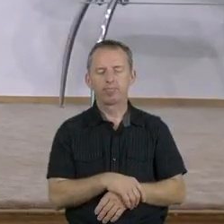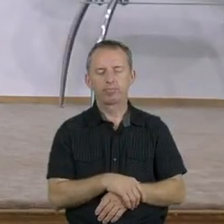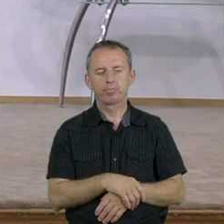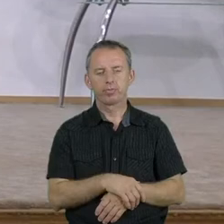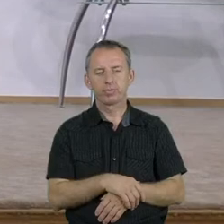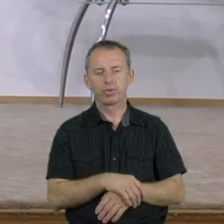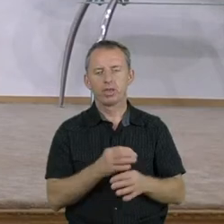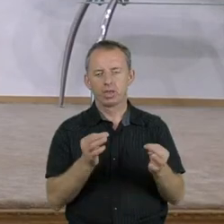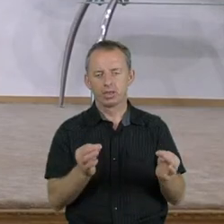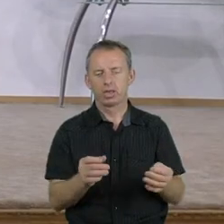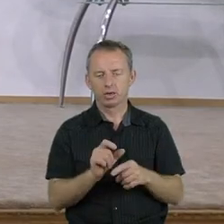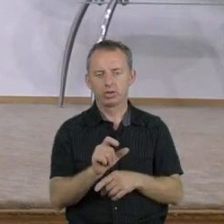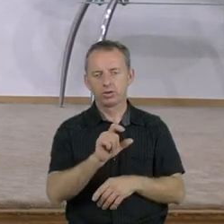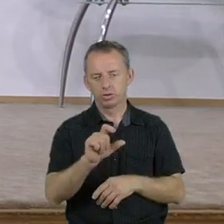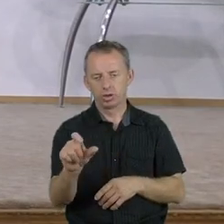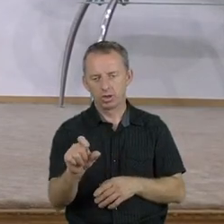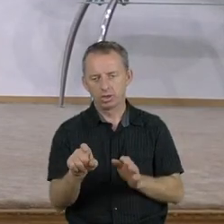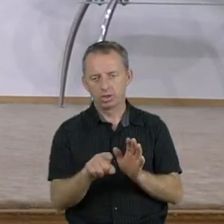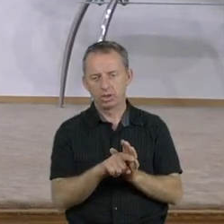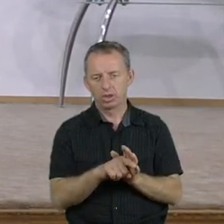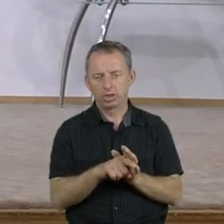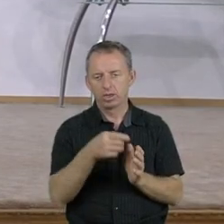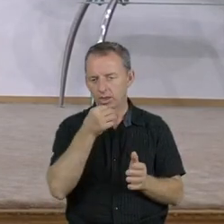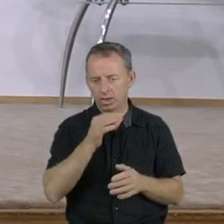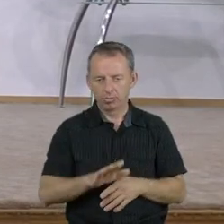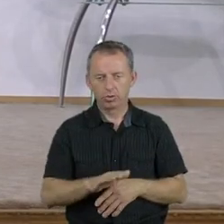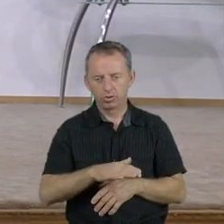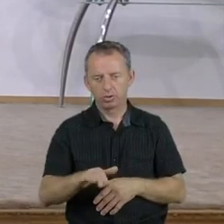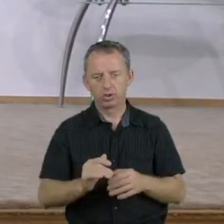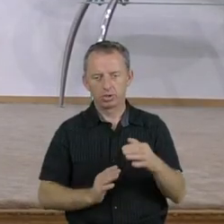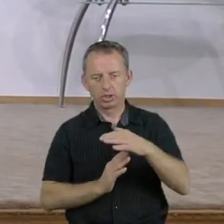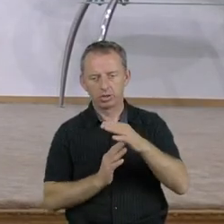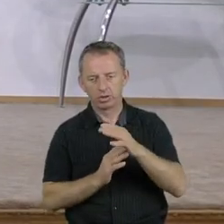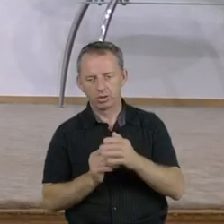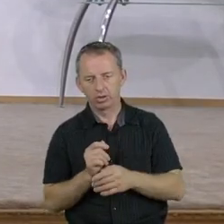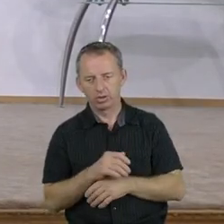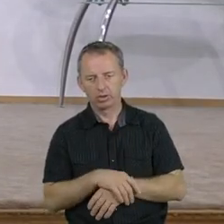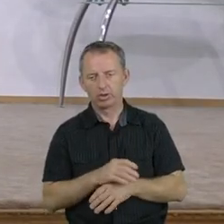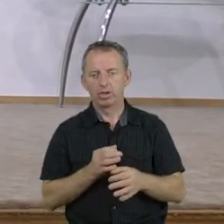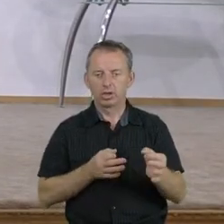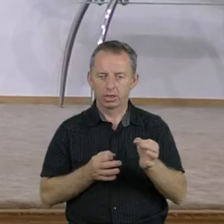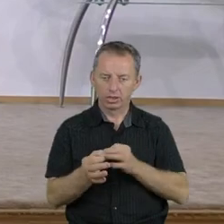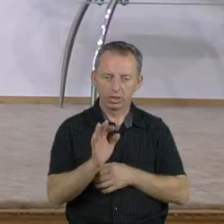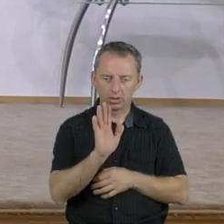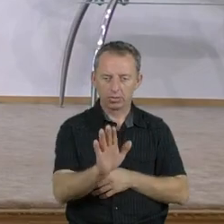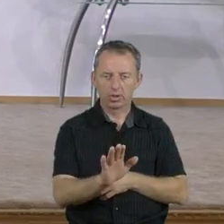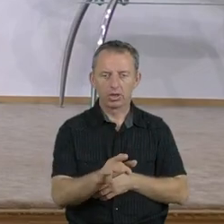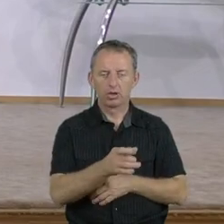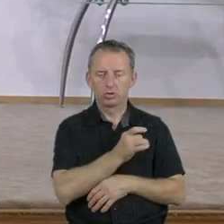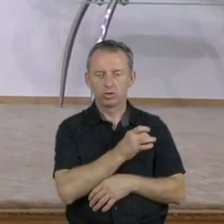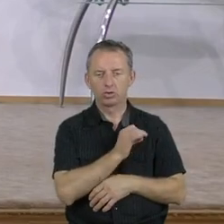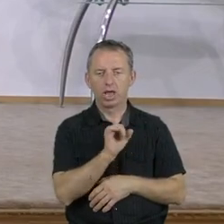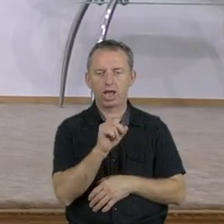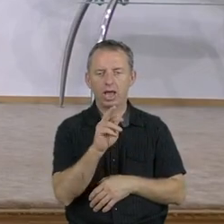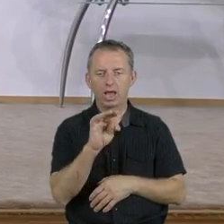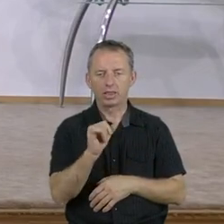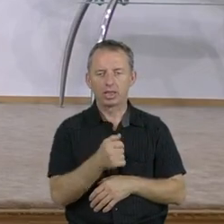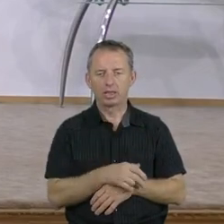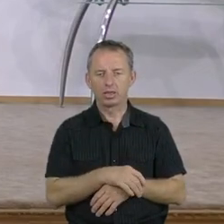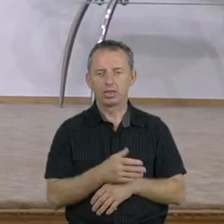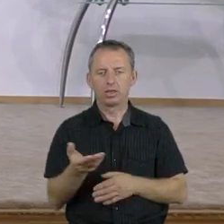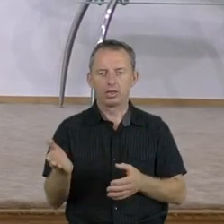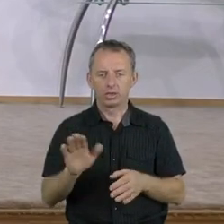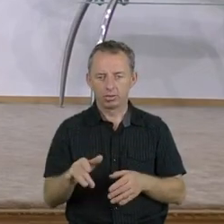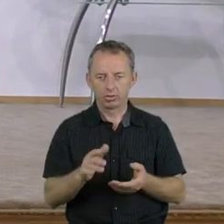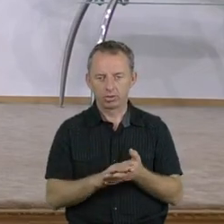A teraz jest czas dla najmłodszych, zarezerwowany. Wiem, że historię ma dla was ciocia Agata. Zapraszam dzieci, jeśli